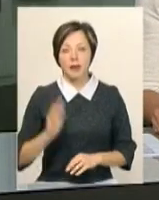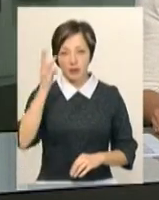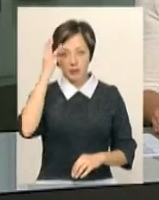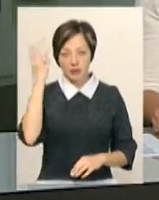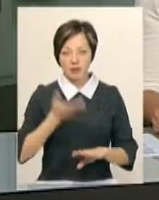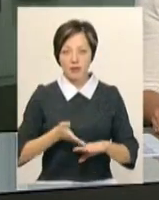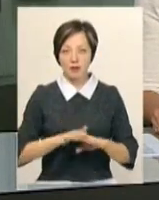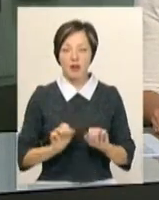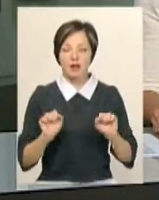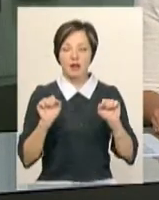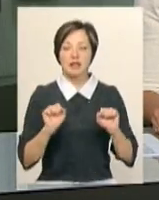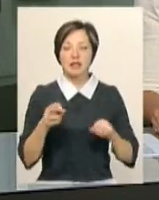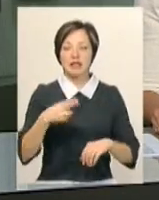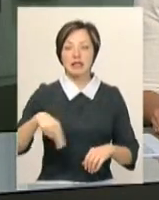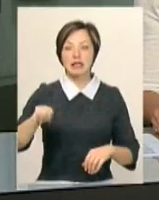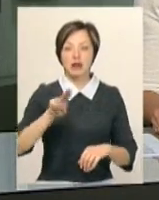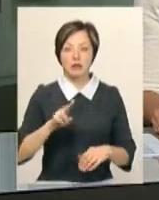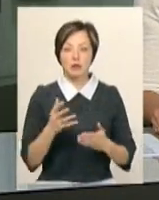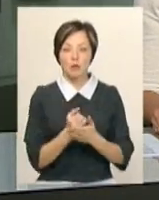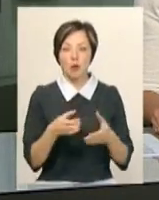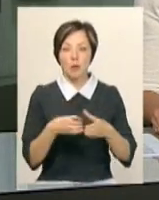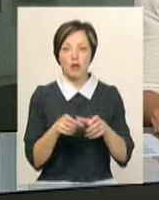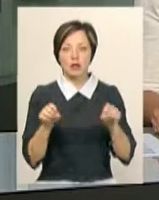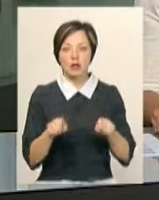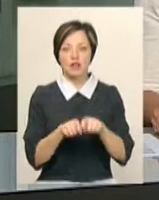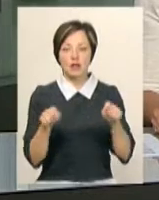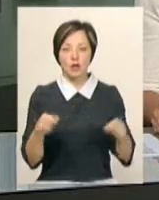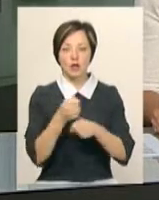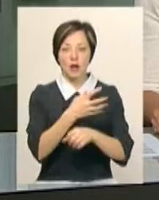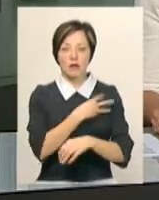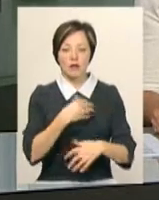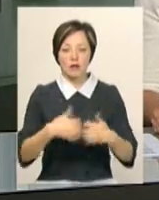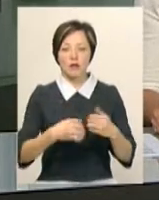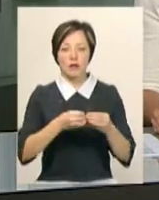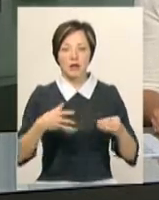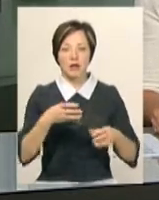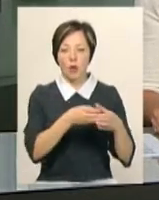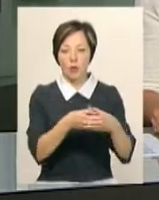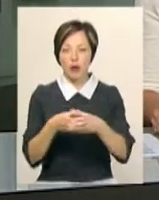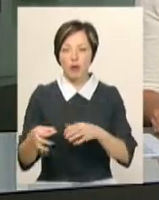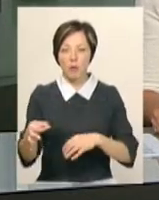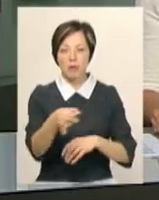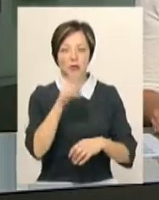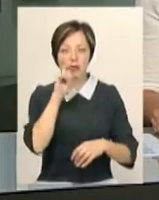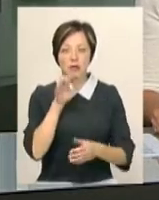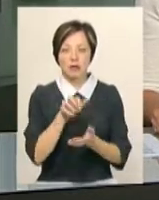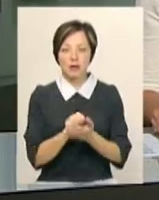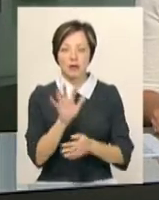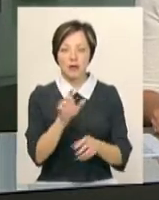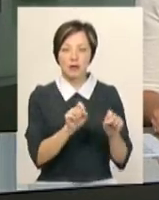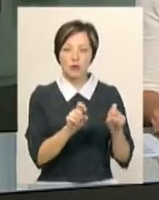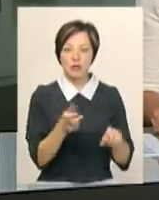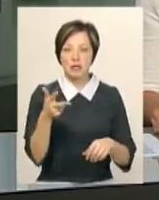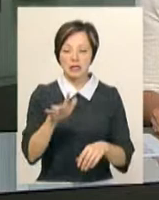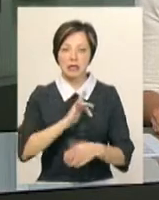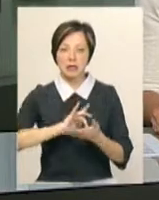Хмельницькі важкоатлети «Динамівці» здобули командне золото відкритого Кубка Львова серед 15 команд областей України, виборовши 5 золотих та